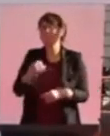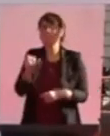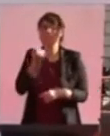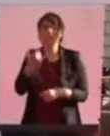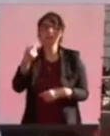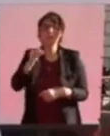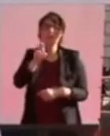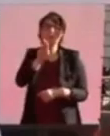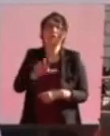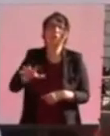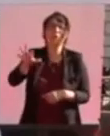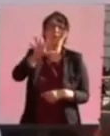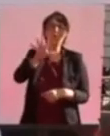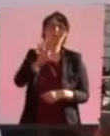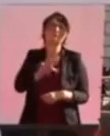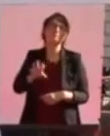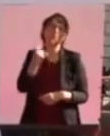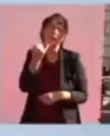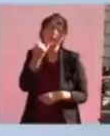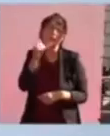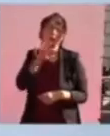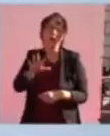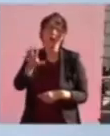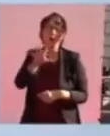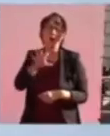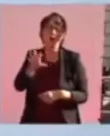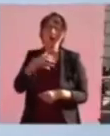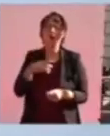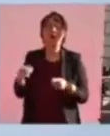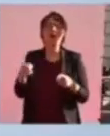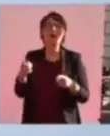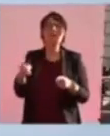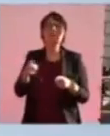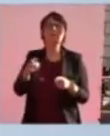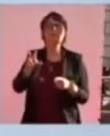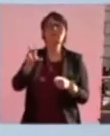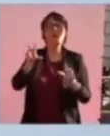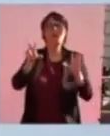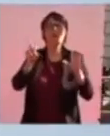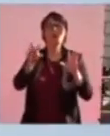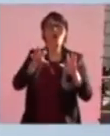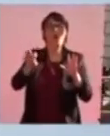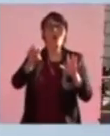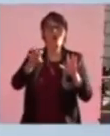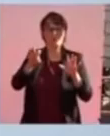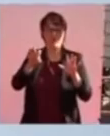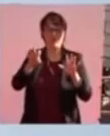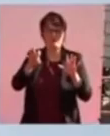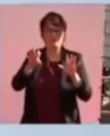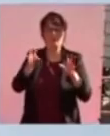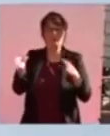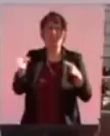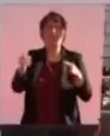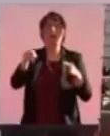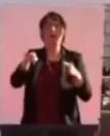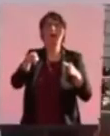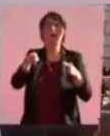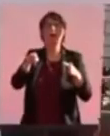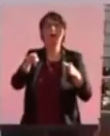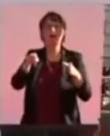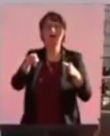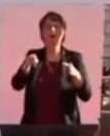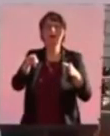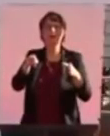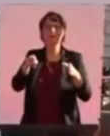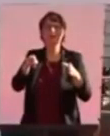l'umbria poi negli anni 80 gli amministratori guardarono lontano e formarono con corsi